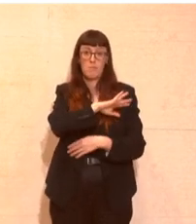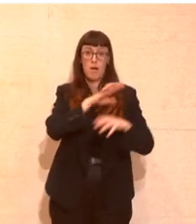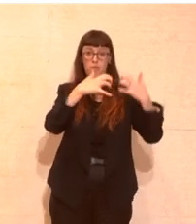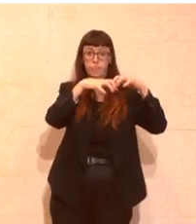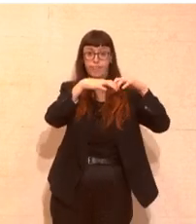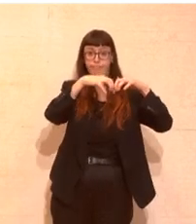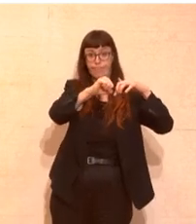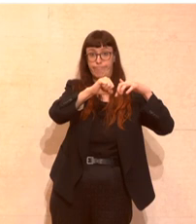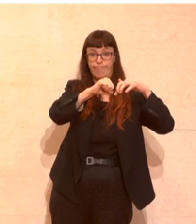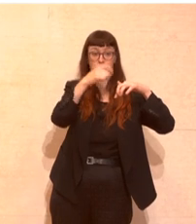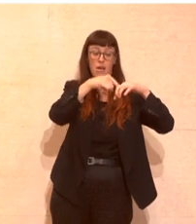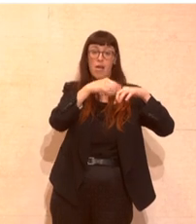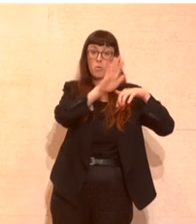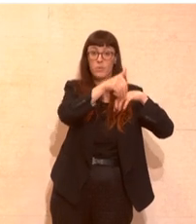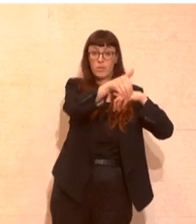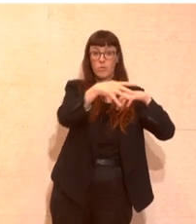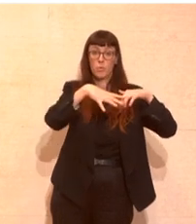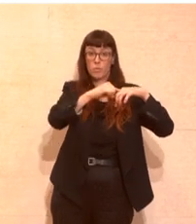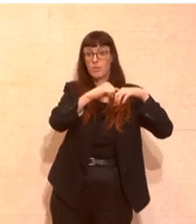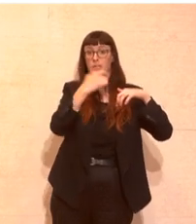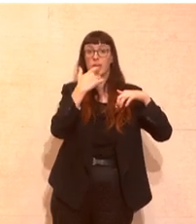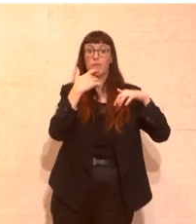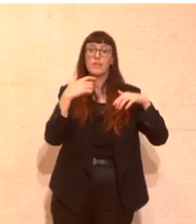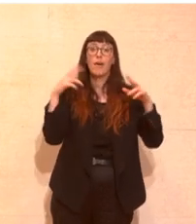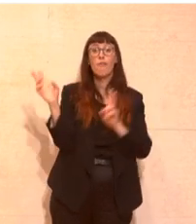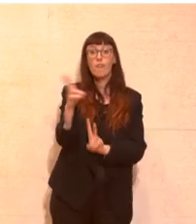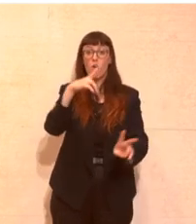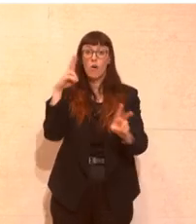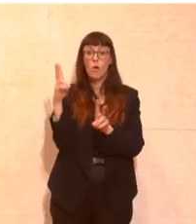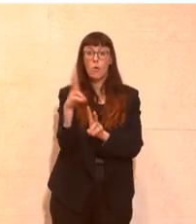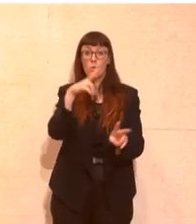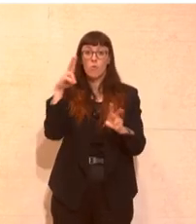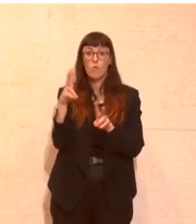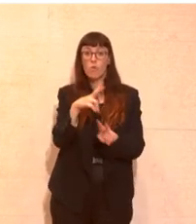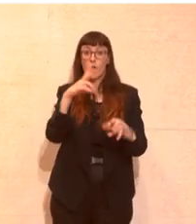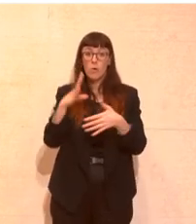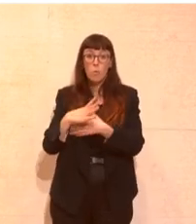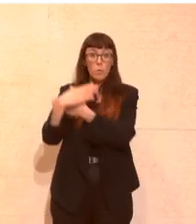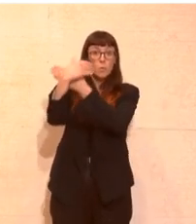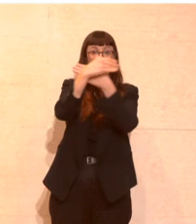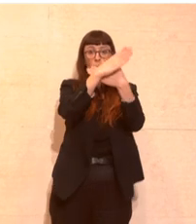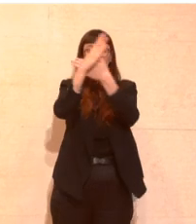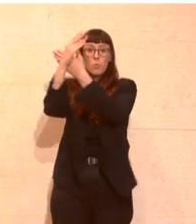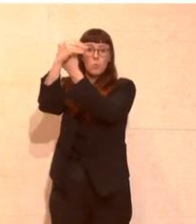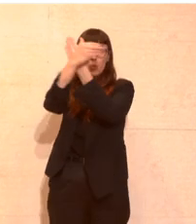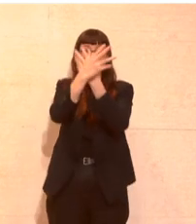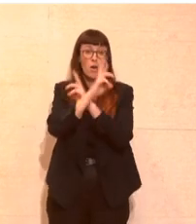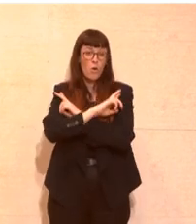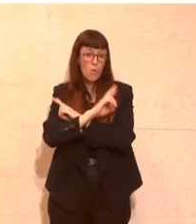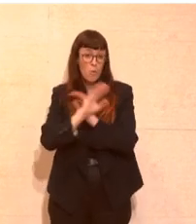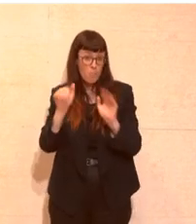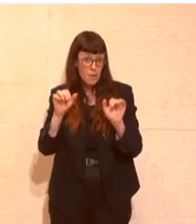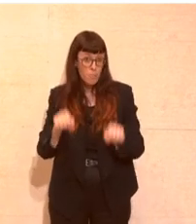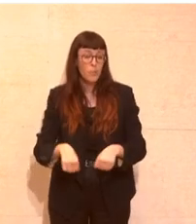les vents sont des vents ascendants qui leur permettent de ne pas perdre de l'altitude pendant qu'ils se reposent en vol.